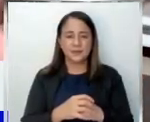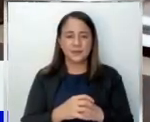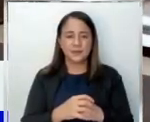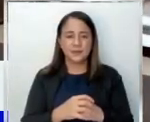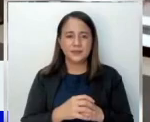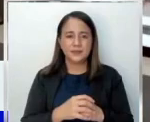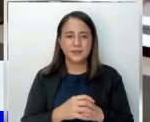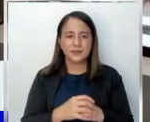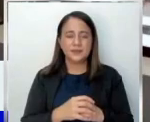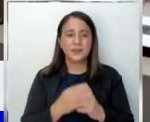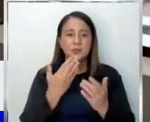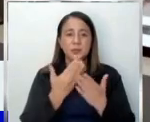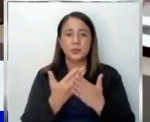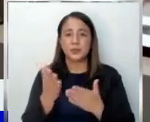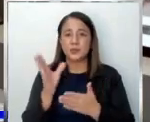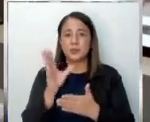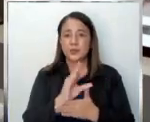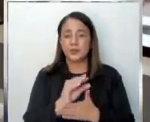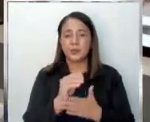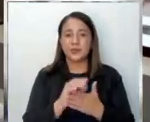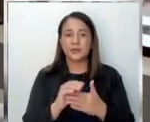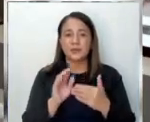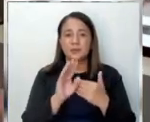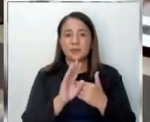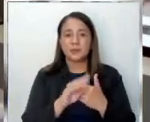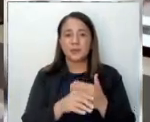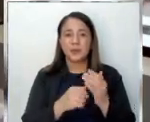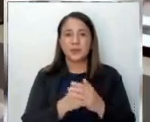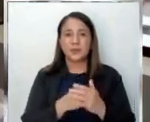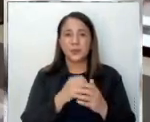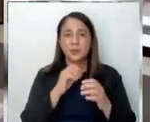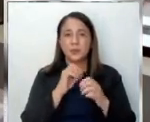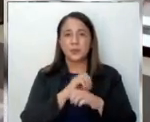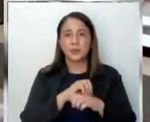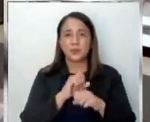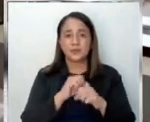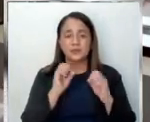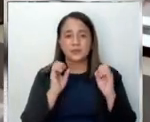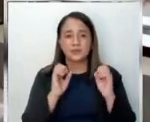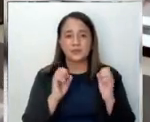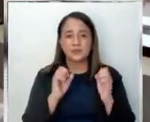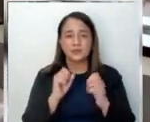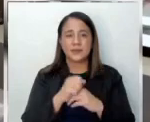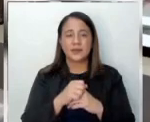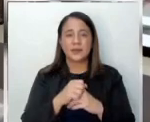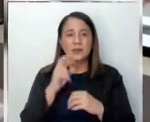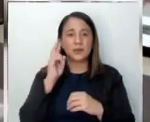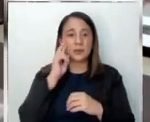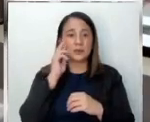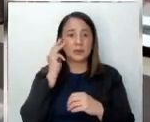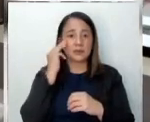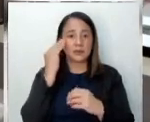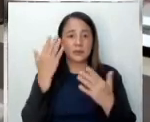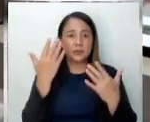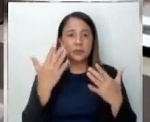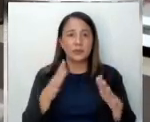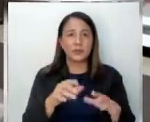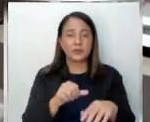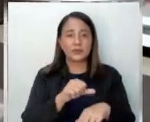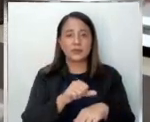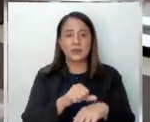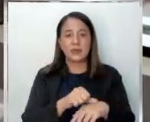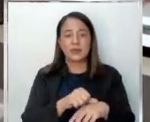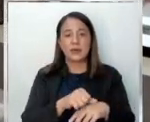Good evening mga kapuso! Balik na sa kanyang workout routine si Sparkle Star Ruru Madrid matapos ma-injure sa set ng